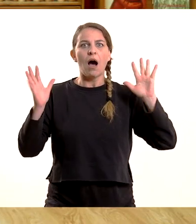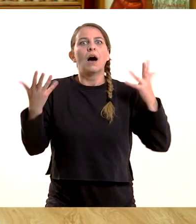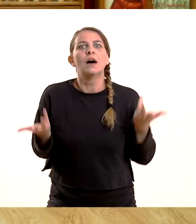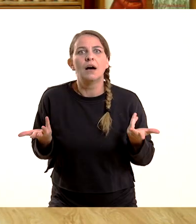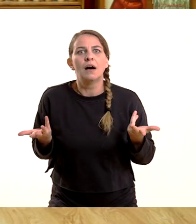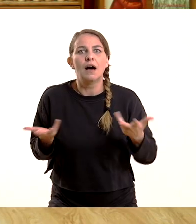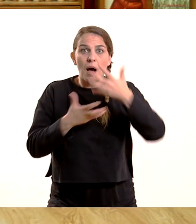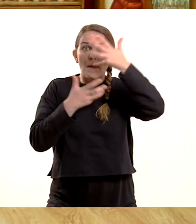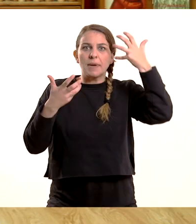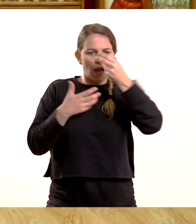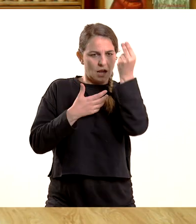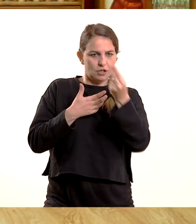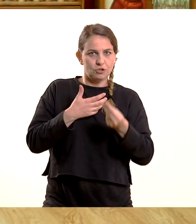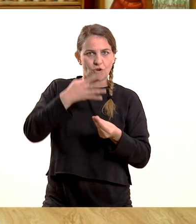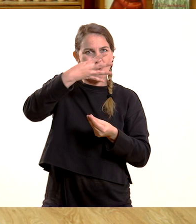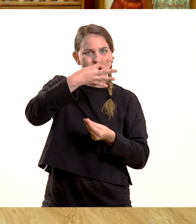τσουπ!